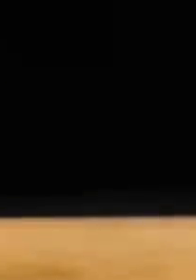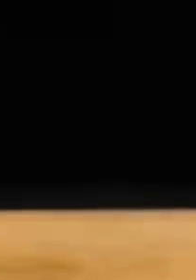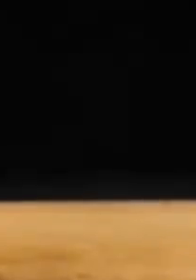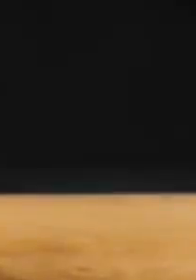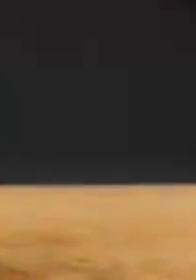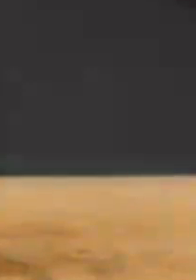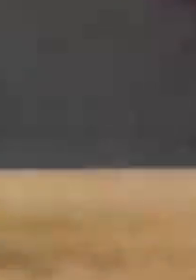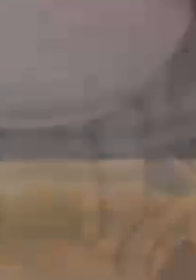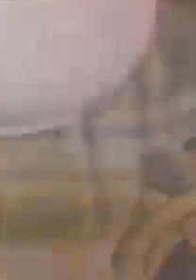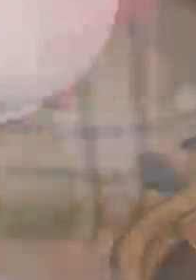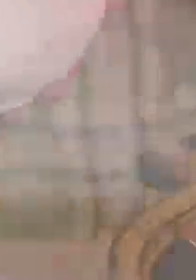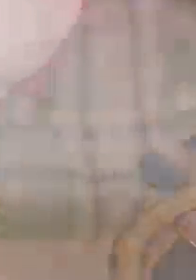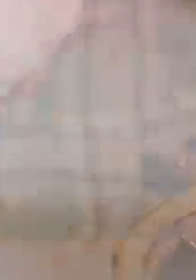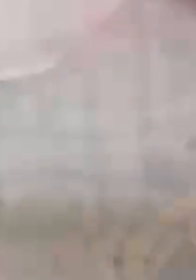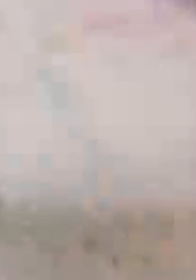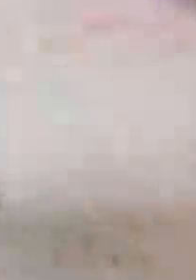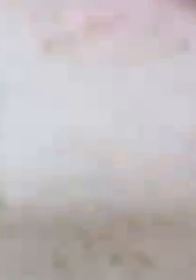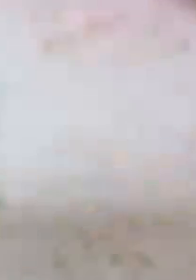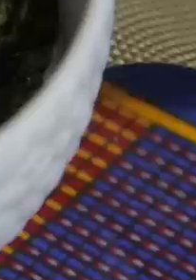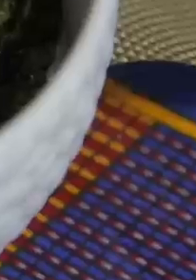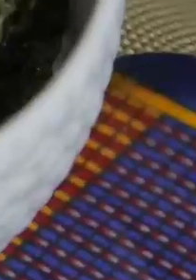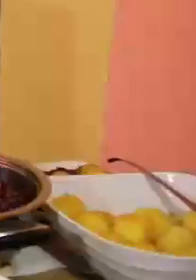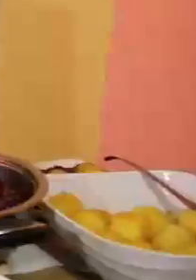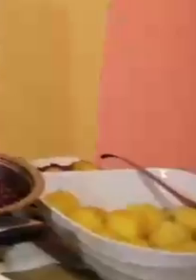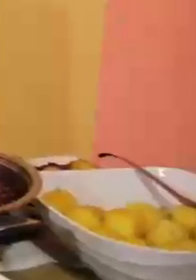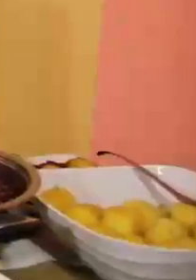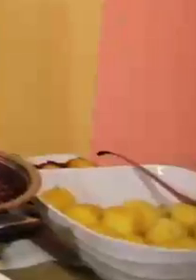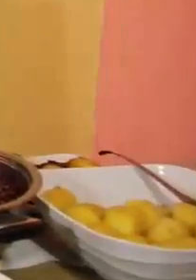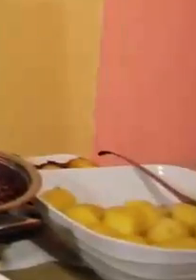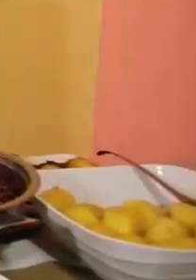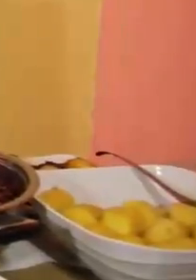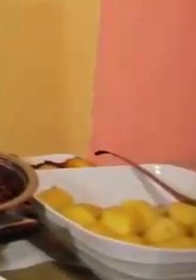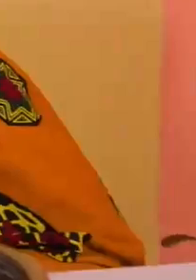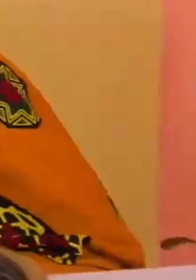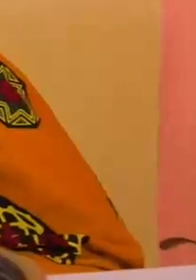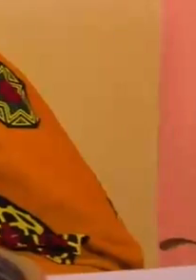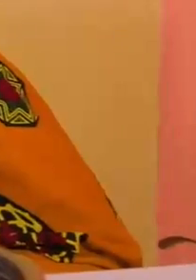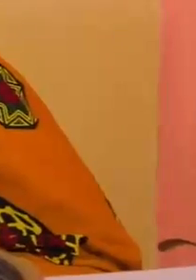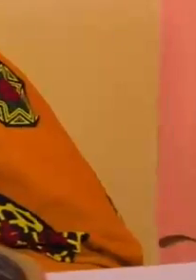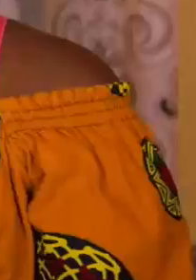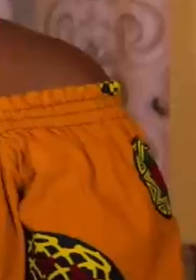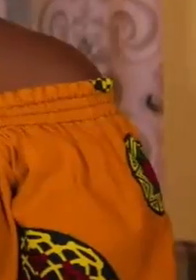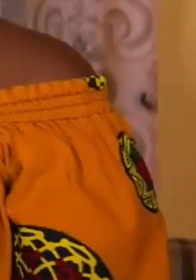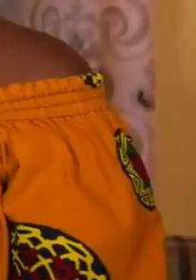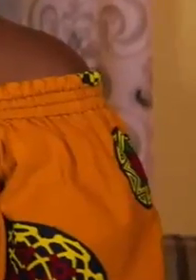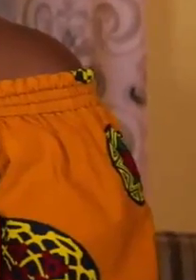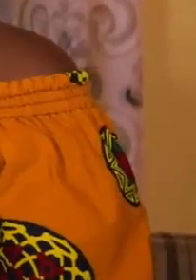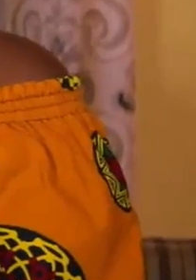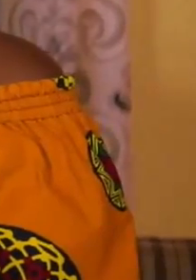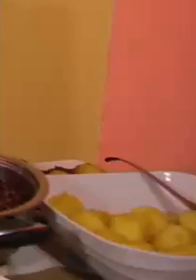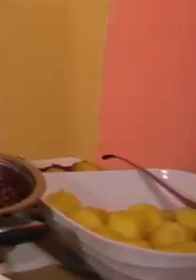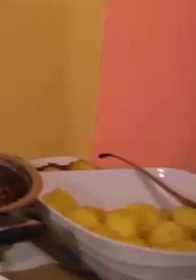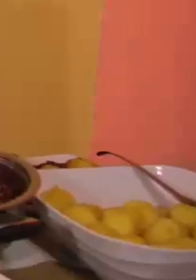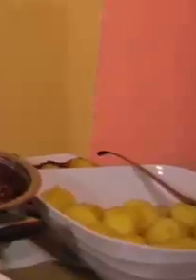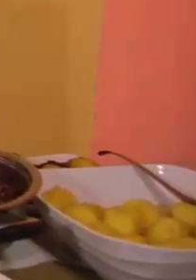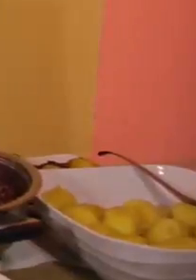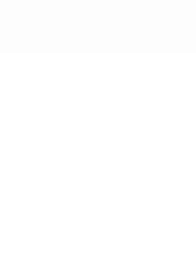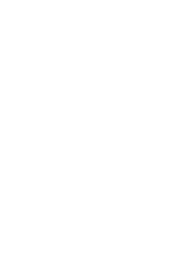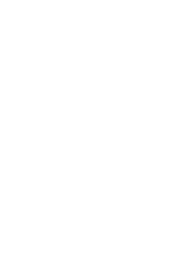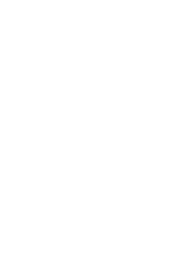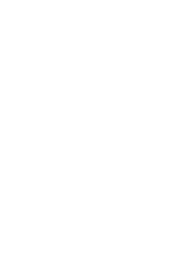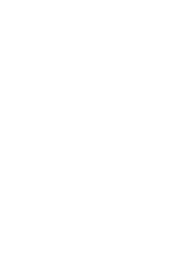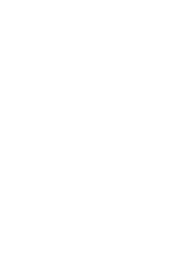indwara nk'umutobe w'imbuto n'imboga kugira ngo batarwaragurika abagore batwite nabo bagomba gufata indyo yuzuye kugira ngo umwana atazagwingirira mu